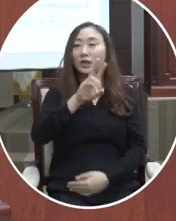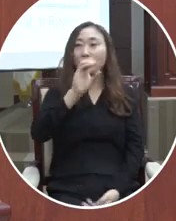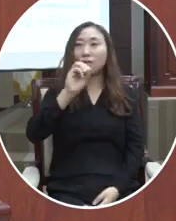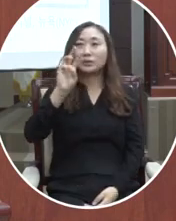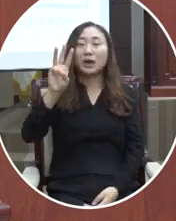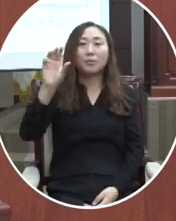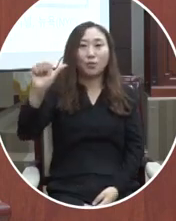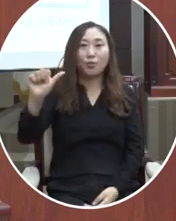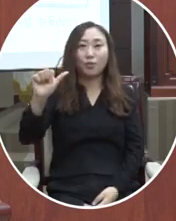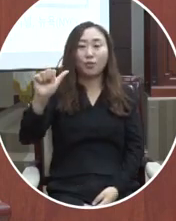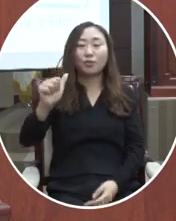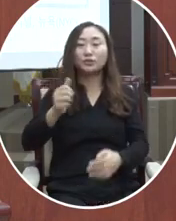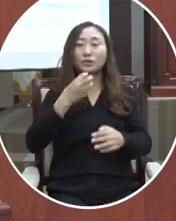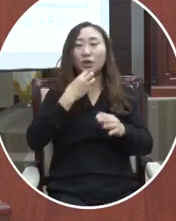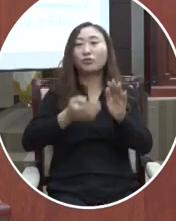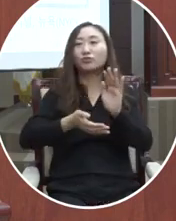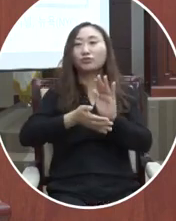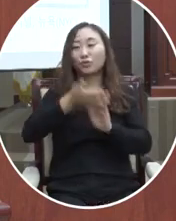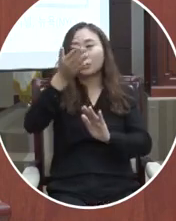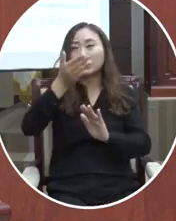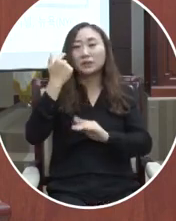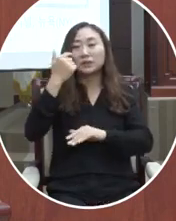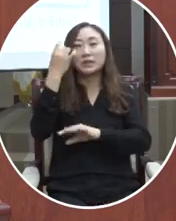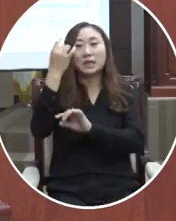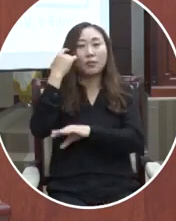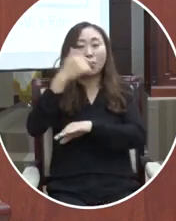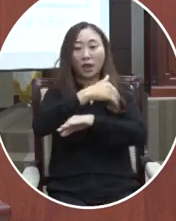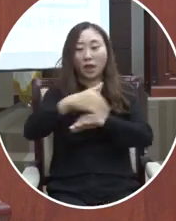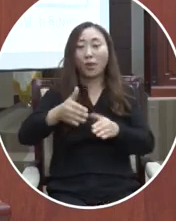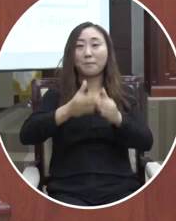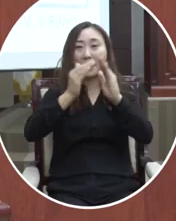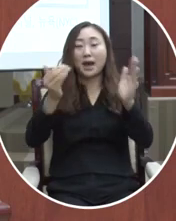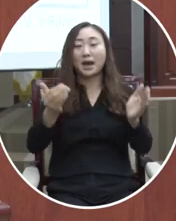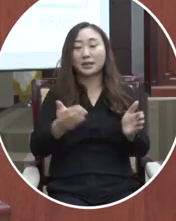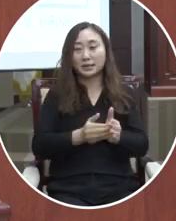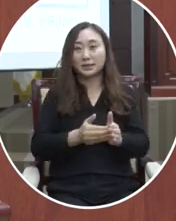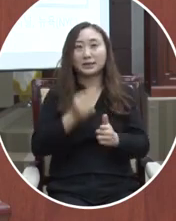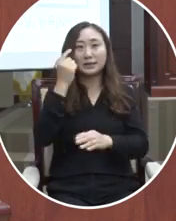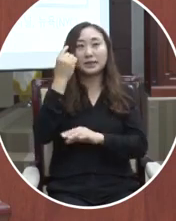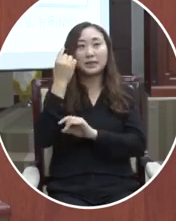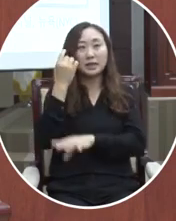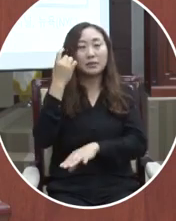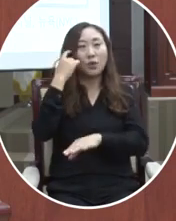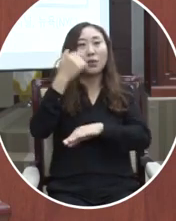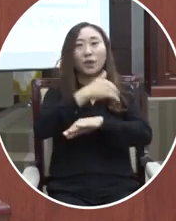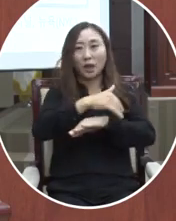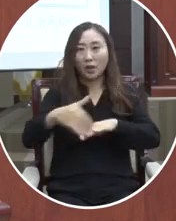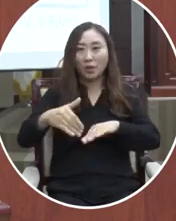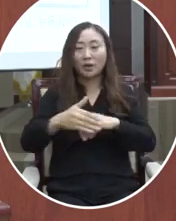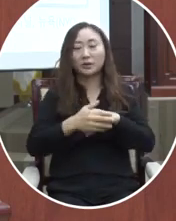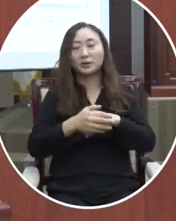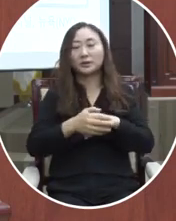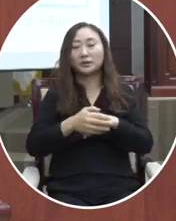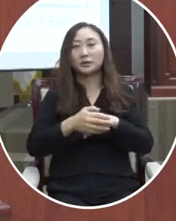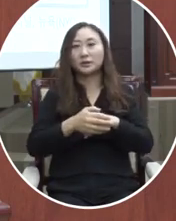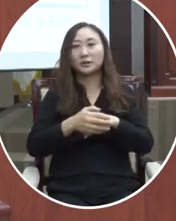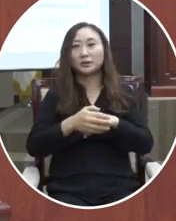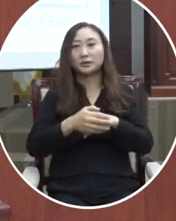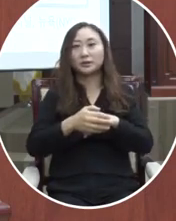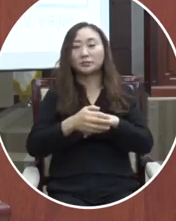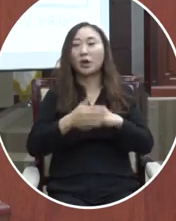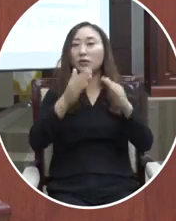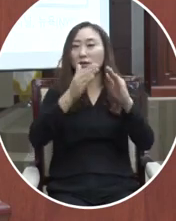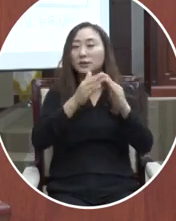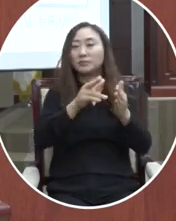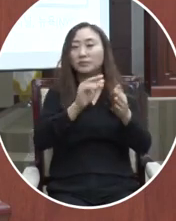2040 서울도시 기본계획을 수립하였습니다. 기본계획은 도시 내 철도에 의한 주거환경